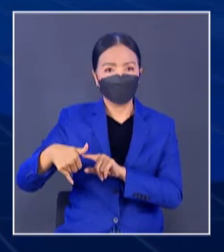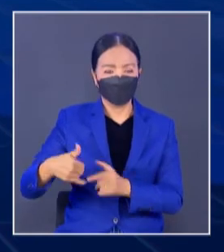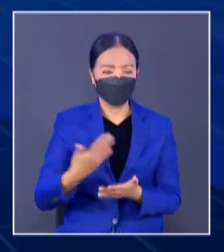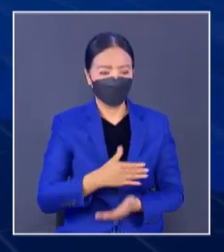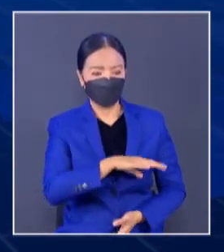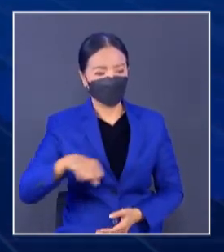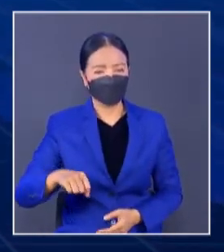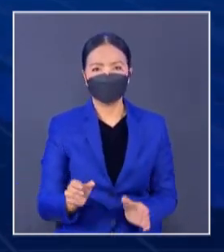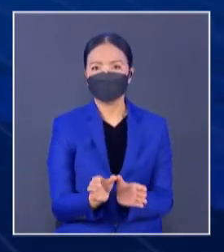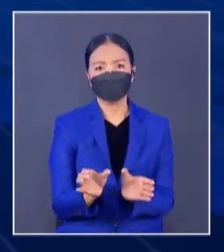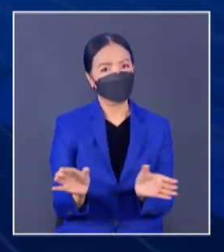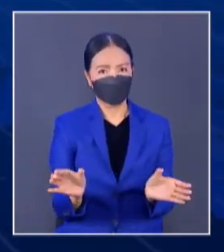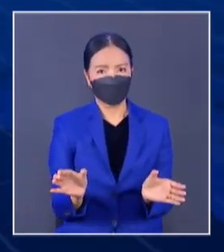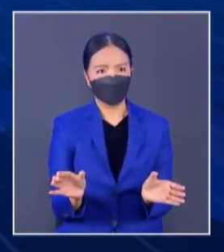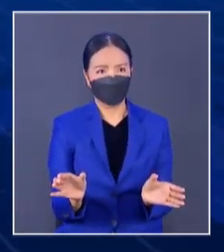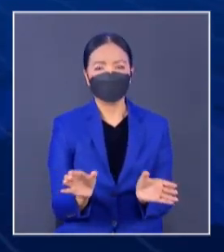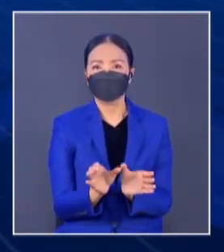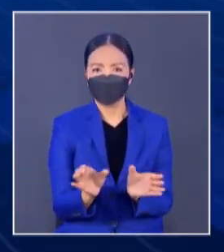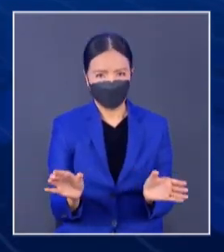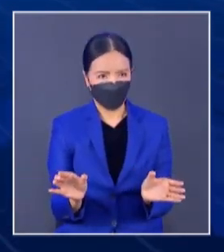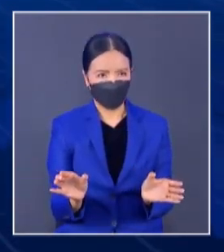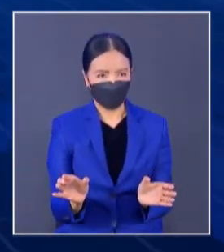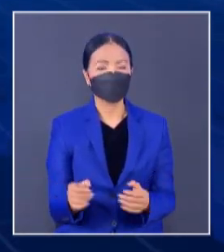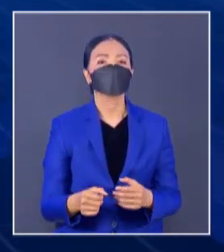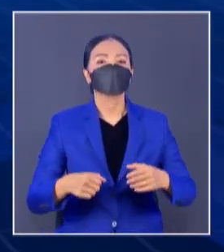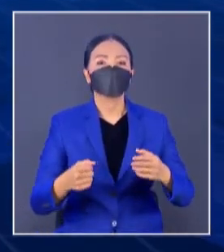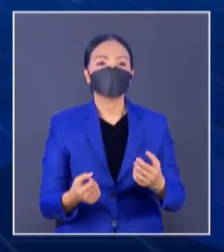งอยากให้แยกเป็นเคสแยกเป็นกรณีไปนะครับ